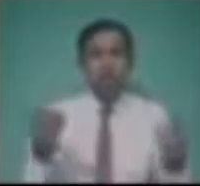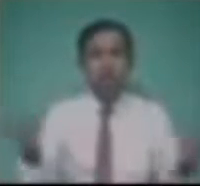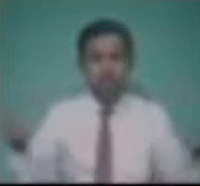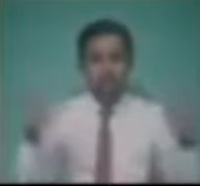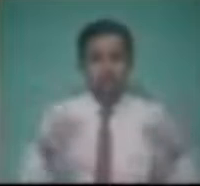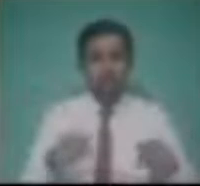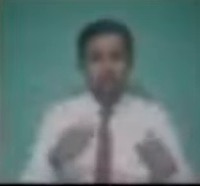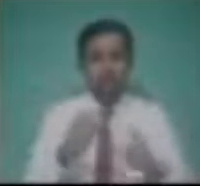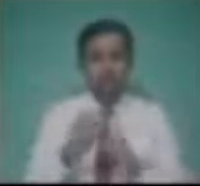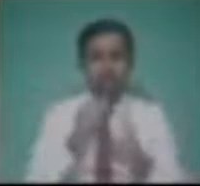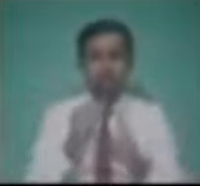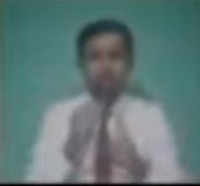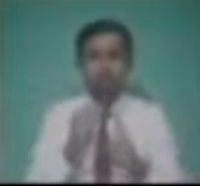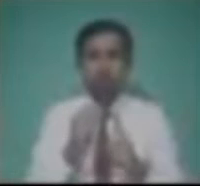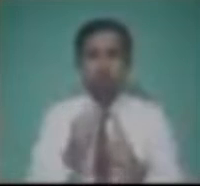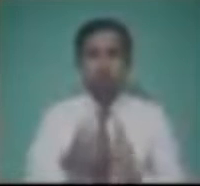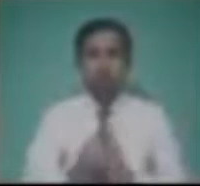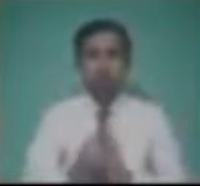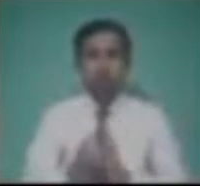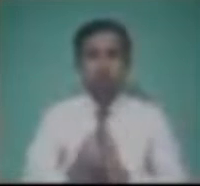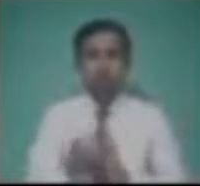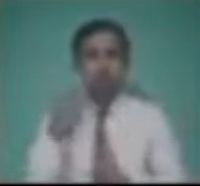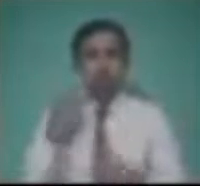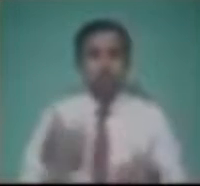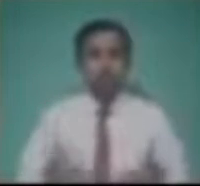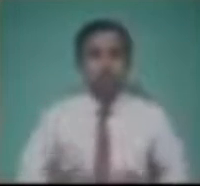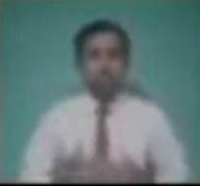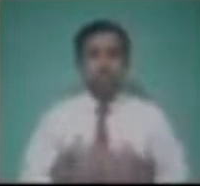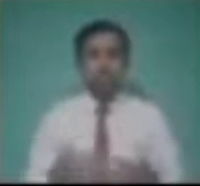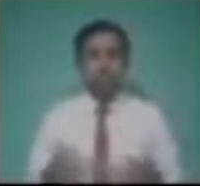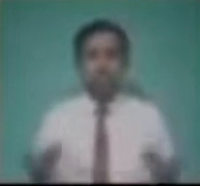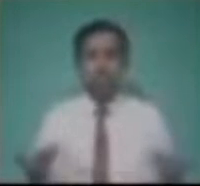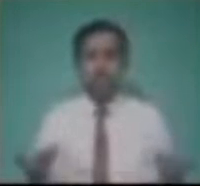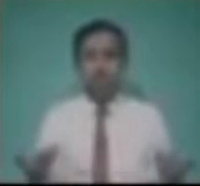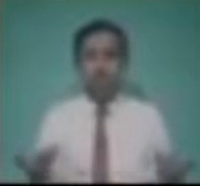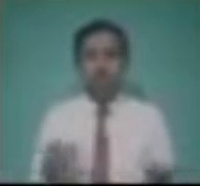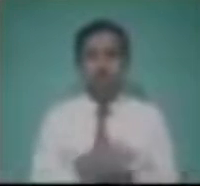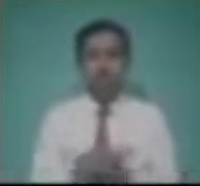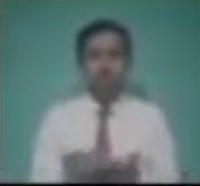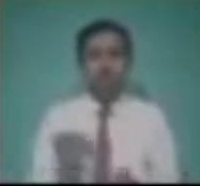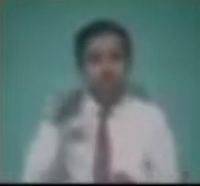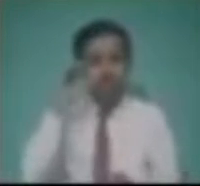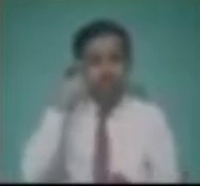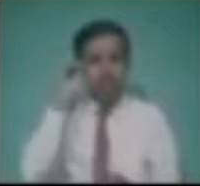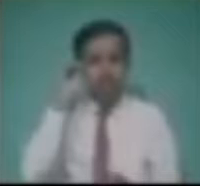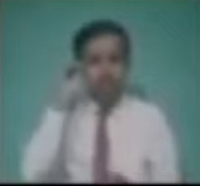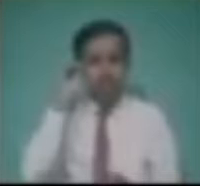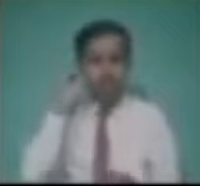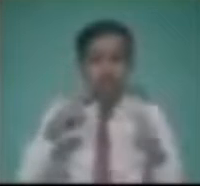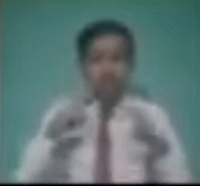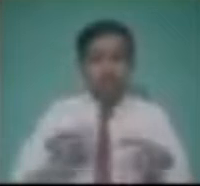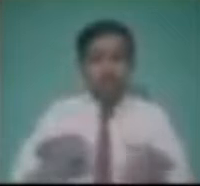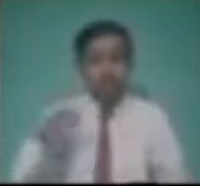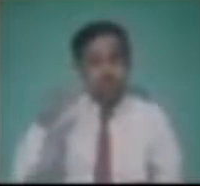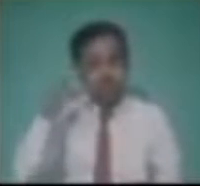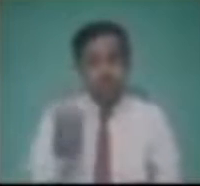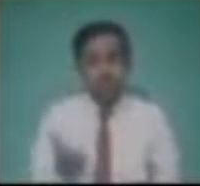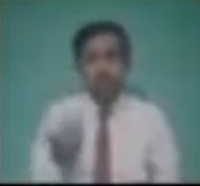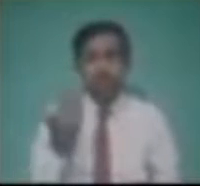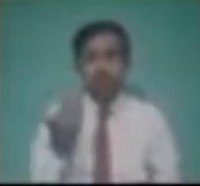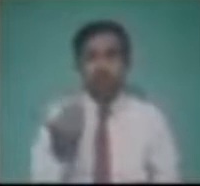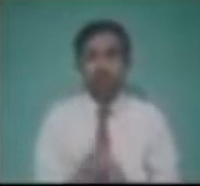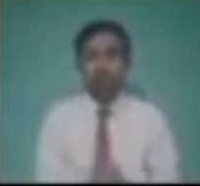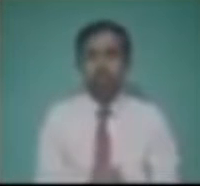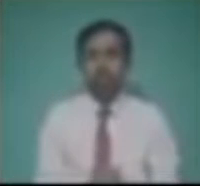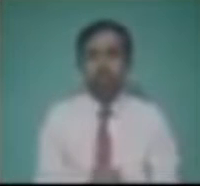ඒවි. පාර්ලිමේන්තු උත්තරීතර වුණා කියලා ජනතාවගේ බඩ පිරෙන්නේ නැහැ. මේක අපි තීරුම් ගන්න ඕනේ. තවුන්නාසෙල්ලා මේවා ගැන ගැඹුරින් හිතන්න.